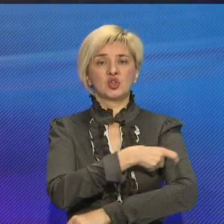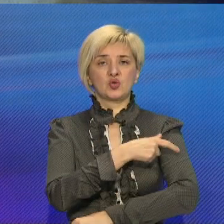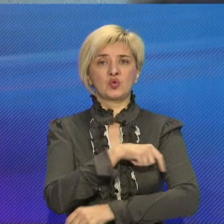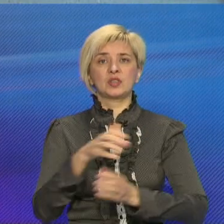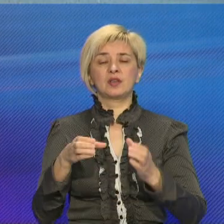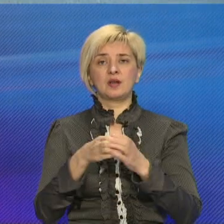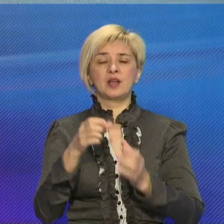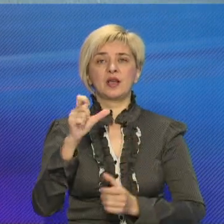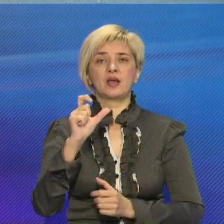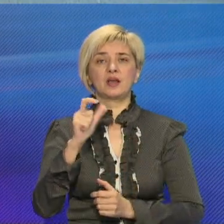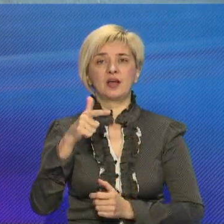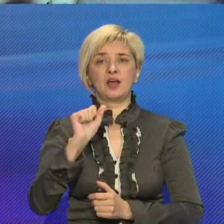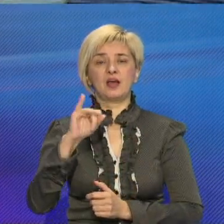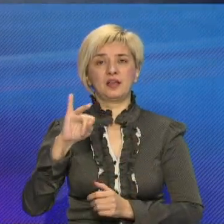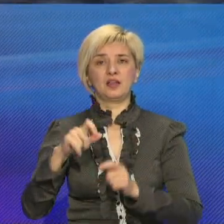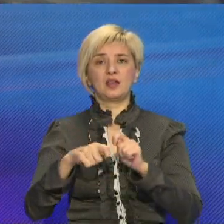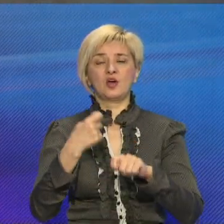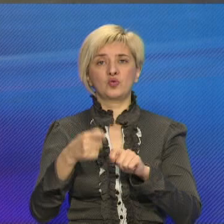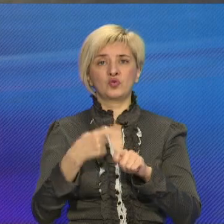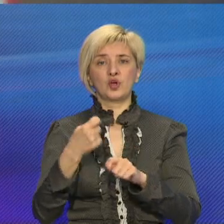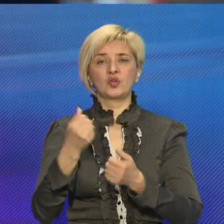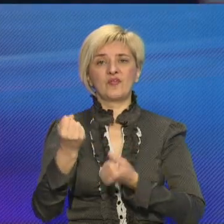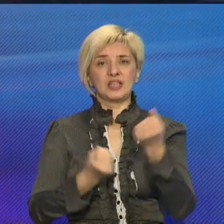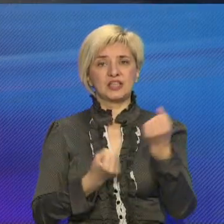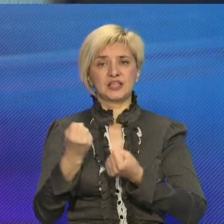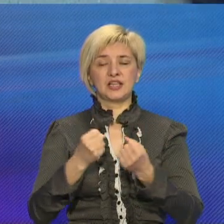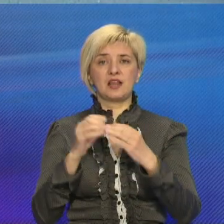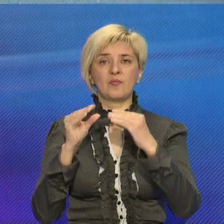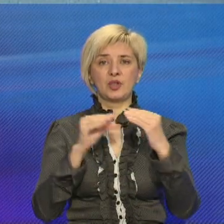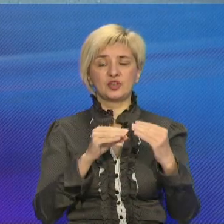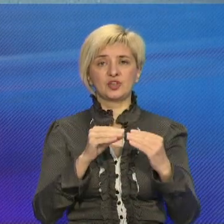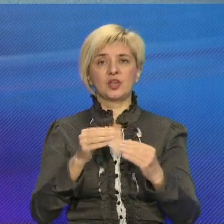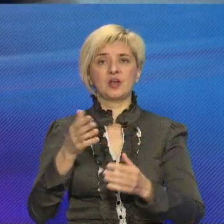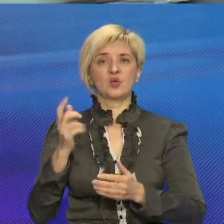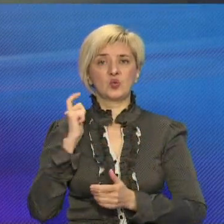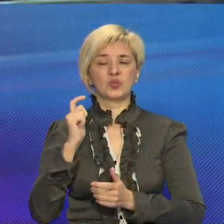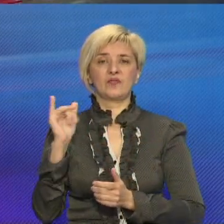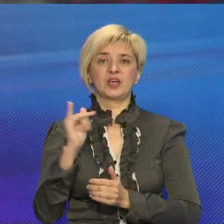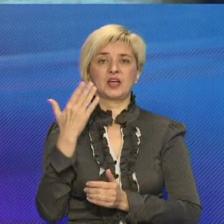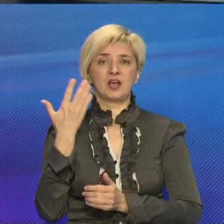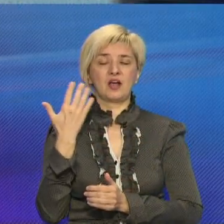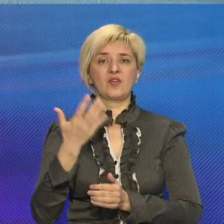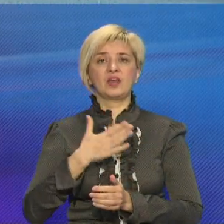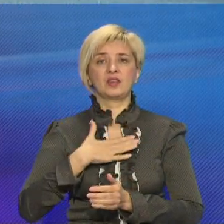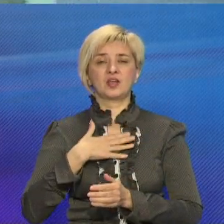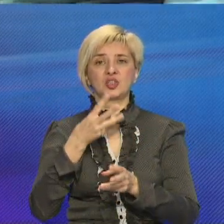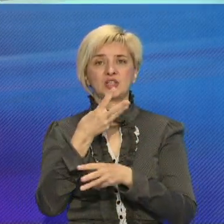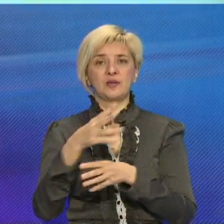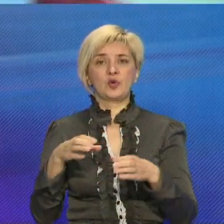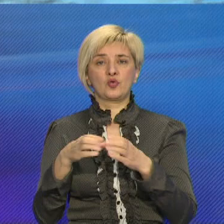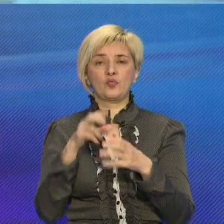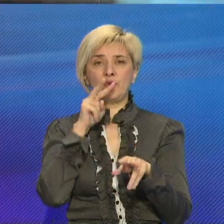Парушаюць кіроўцы легкавых, так і грузавых аўтамабіляў. Наша здымачная група паназірала за сітуацыяй у центры города.